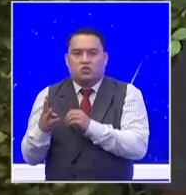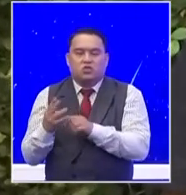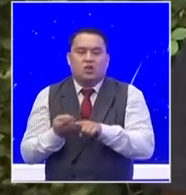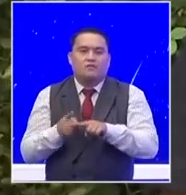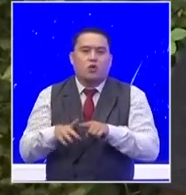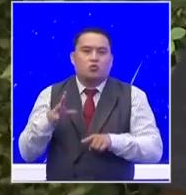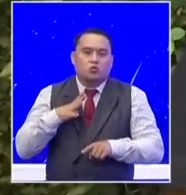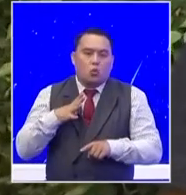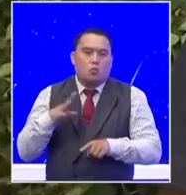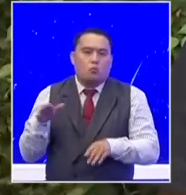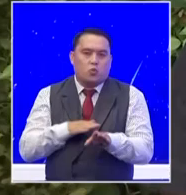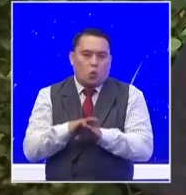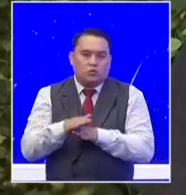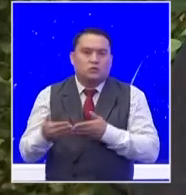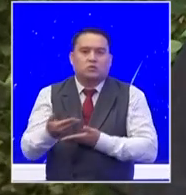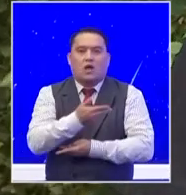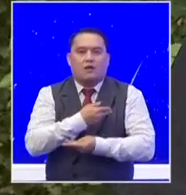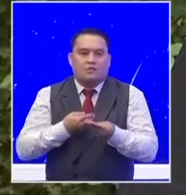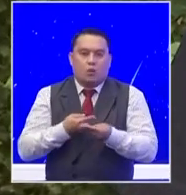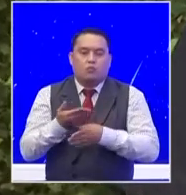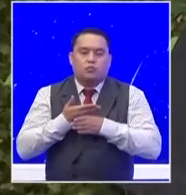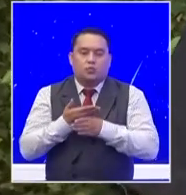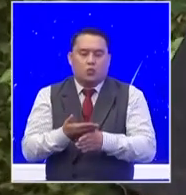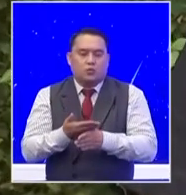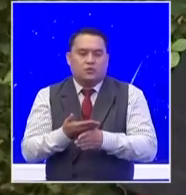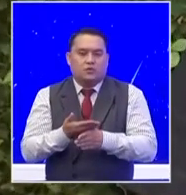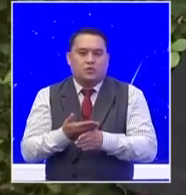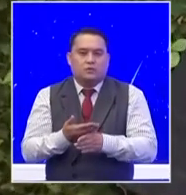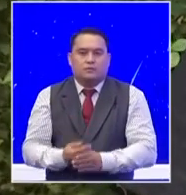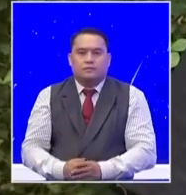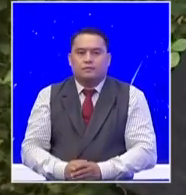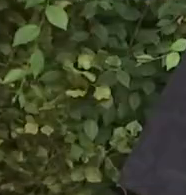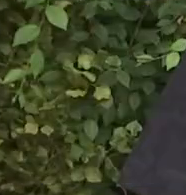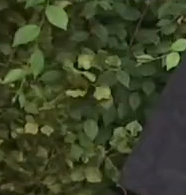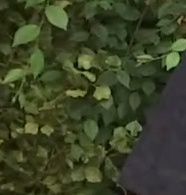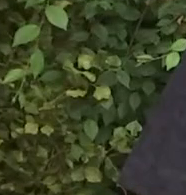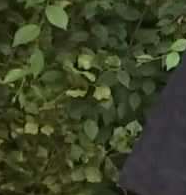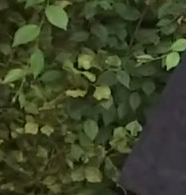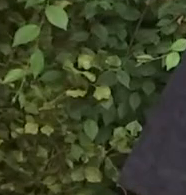404-404, где мы полностью собираем заявки по оказанию помощи.